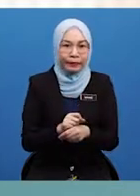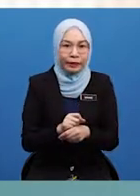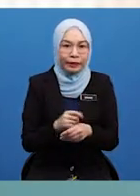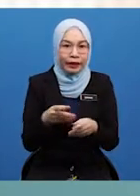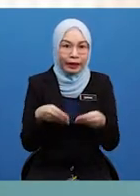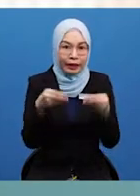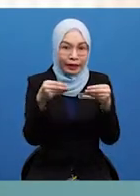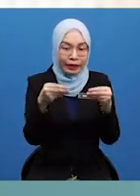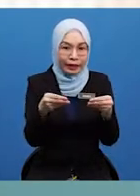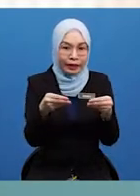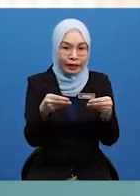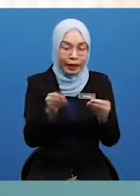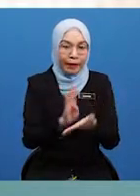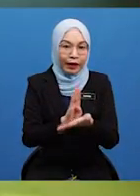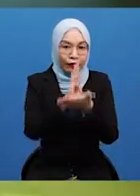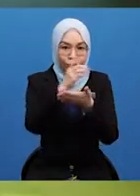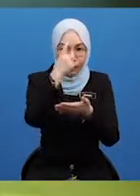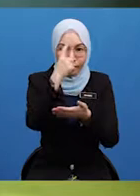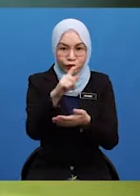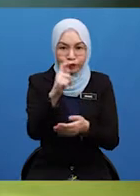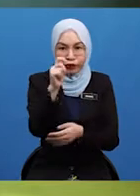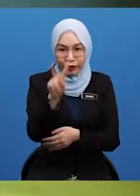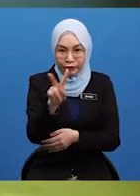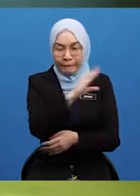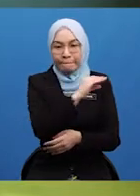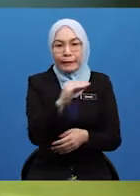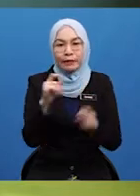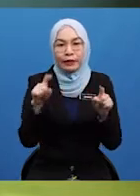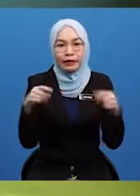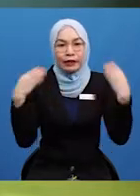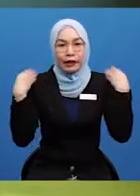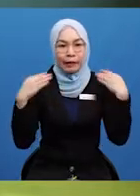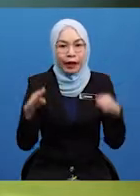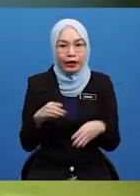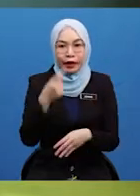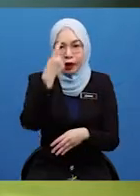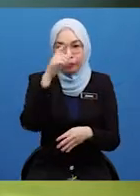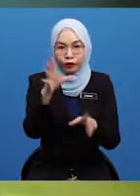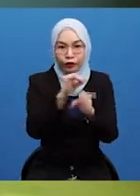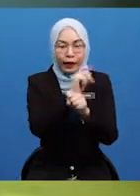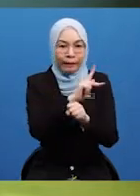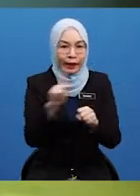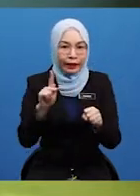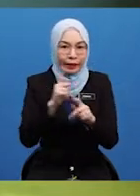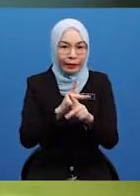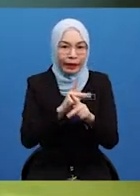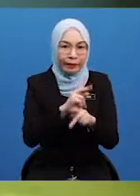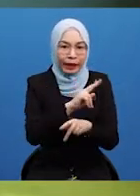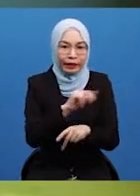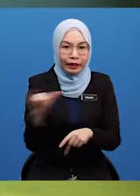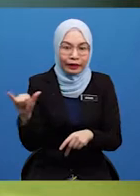pertama di Malaysia murid-murid sekalian sehingga tahun 2016